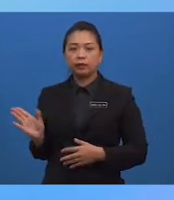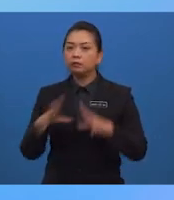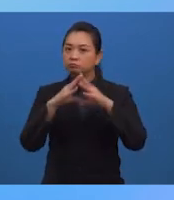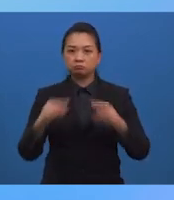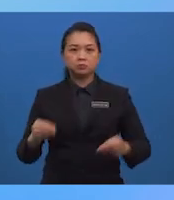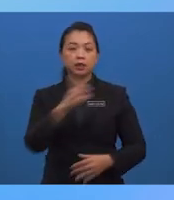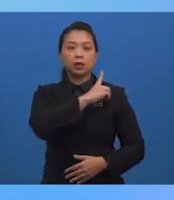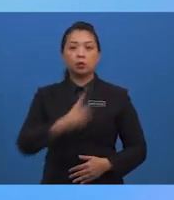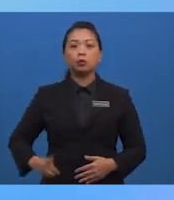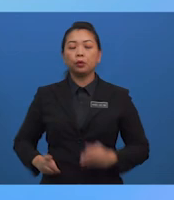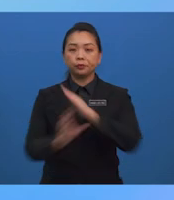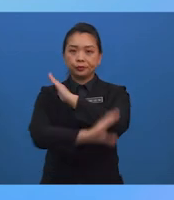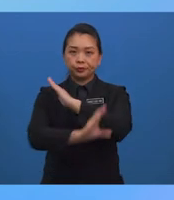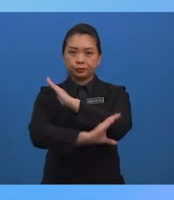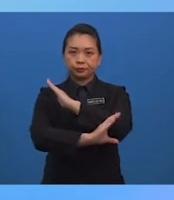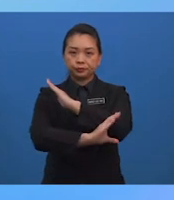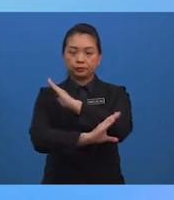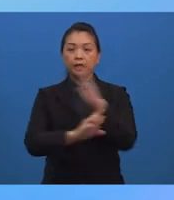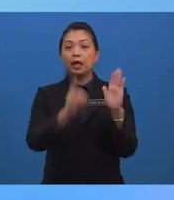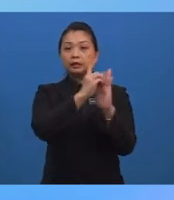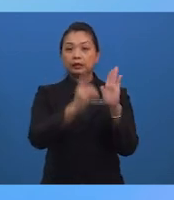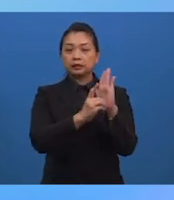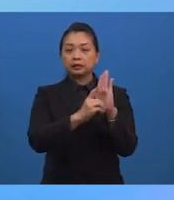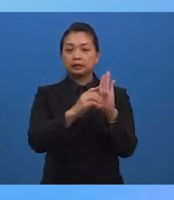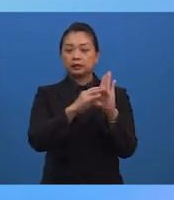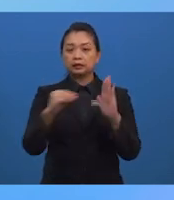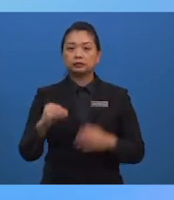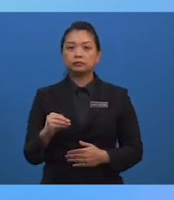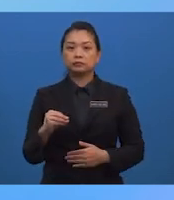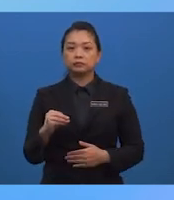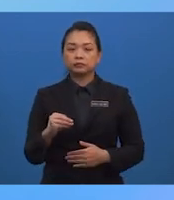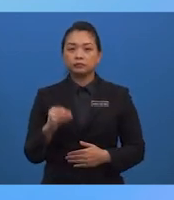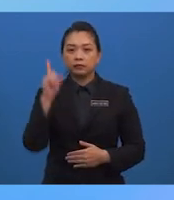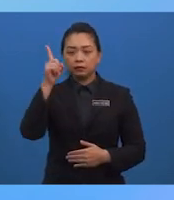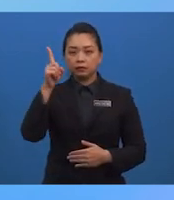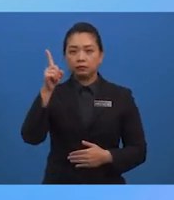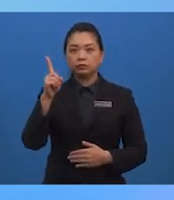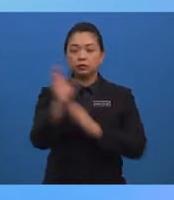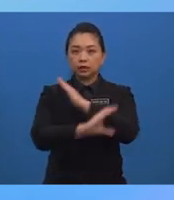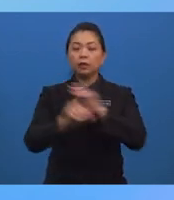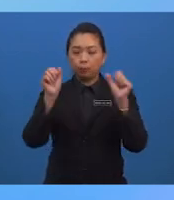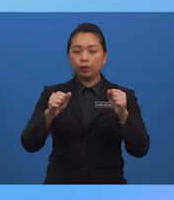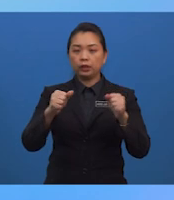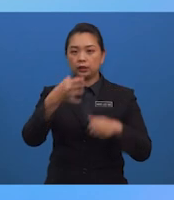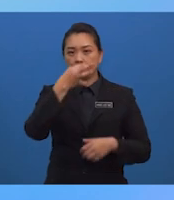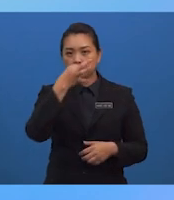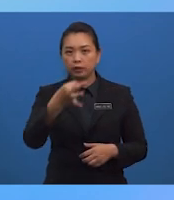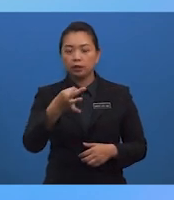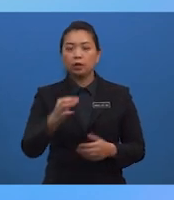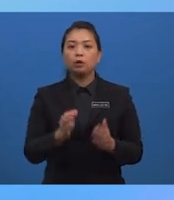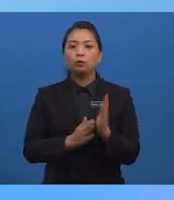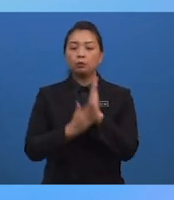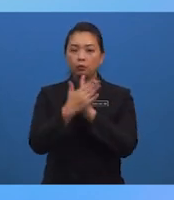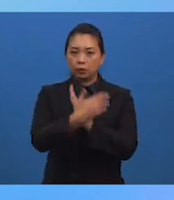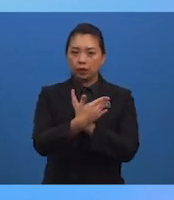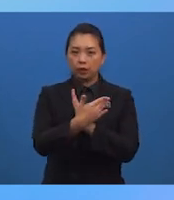negara. Dasar dan polisi ekonomi sesebuah negara boleh dipengaruhi negara luar jika